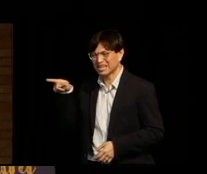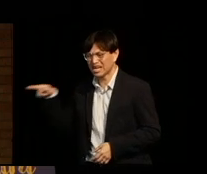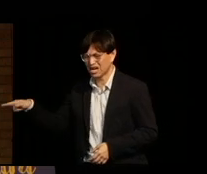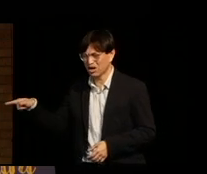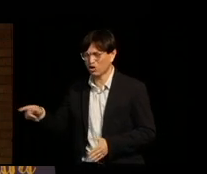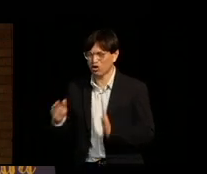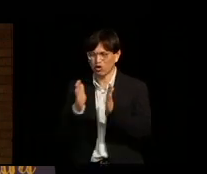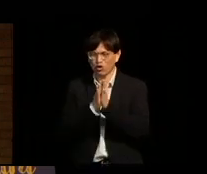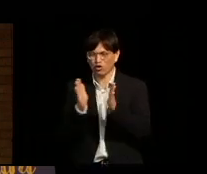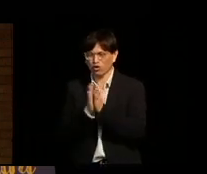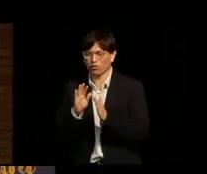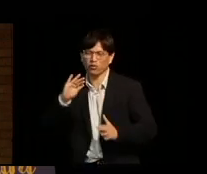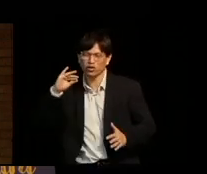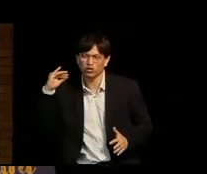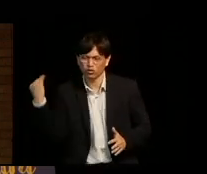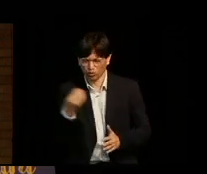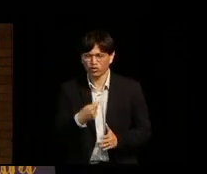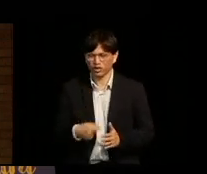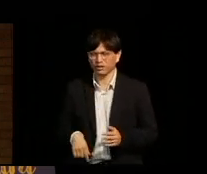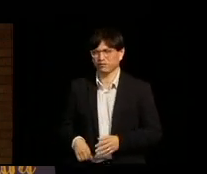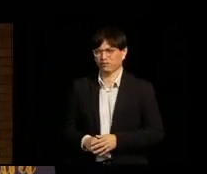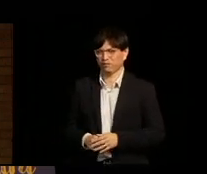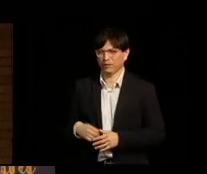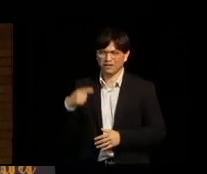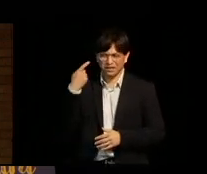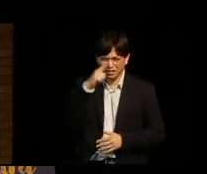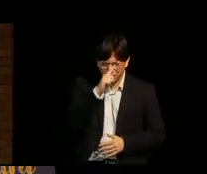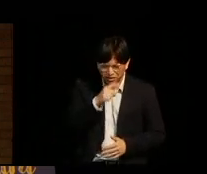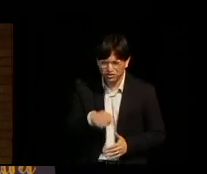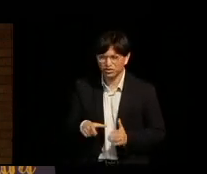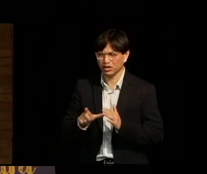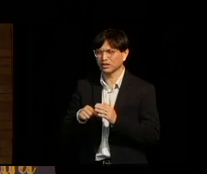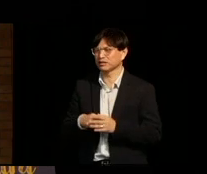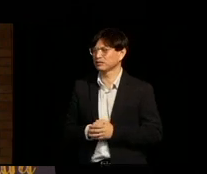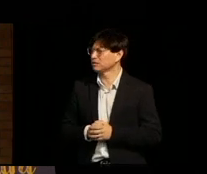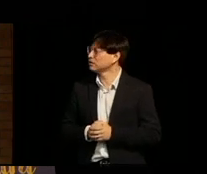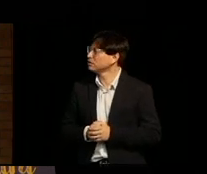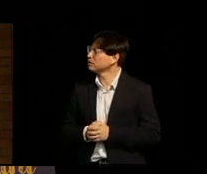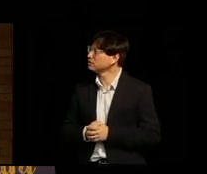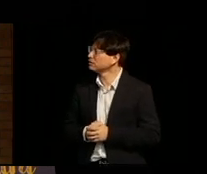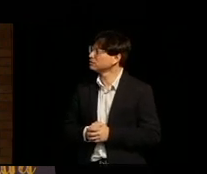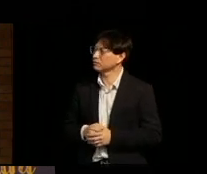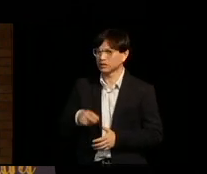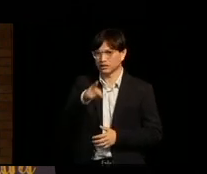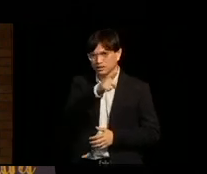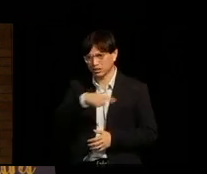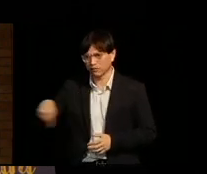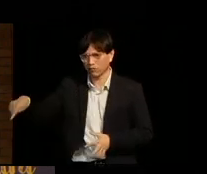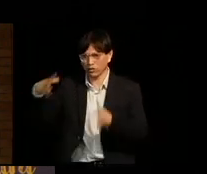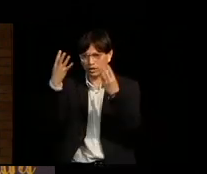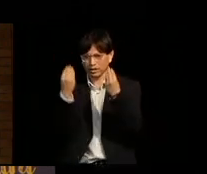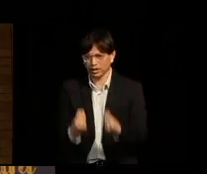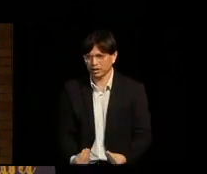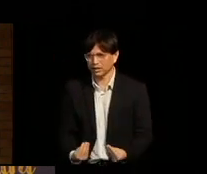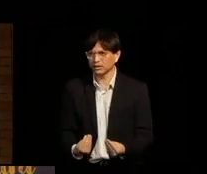come in tutte le parrocchie di Roma però ci sono dei segni che siete voi tanti anche